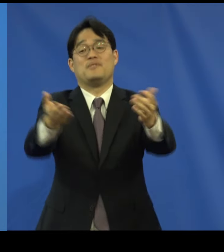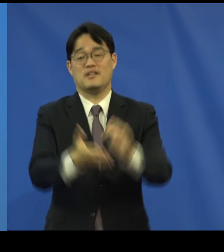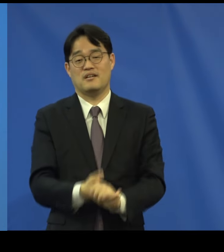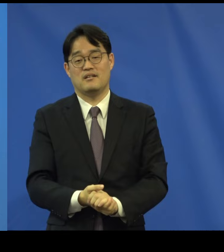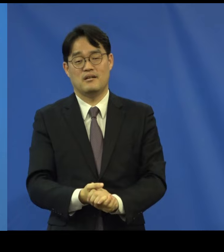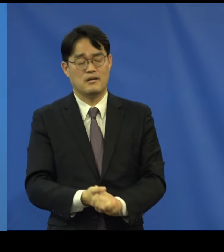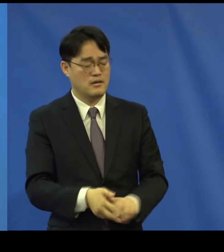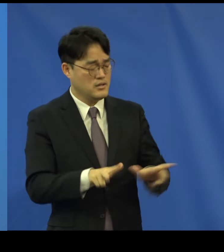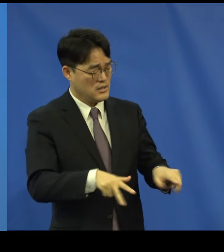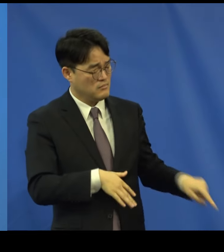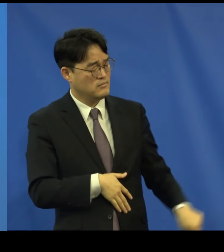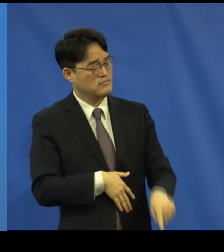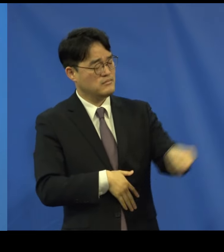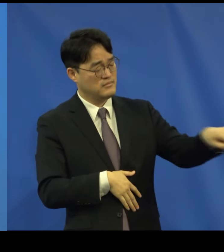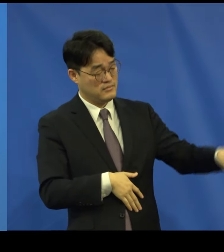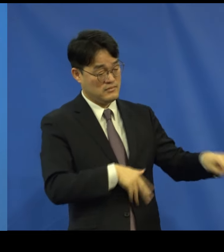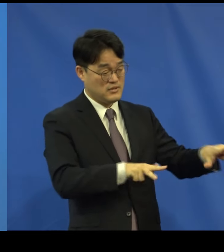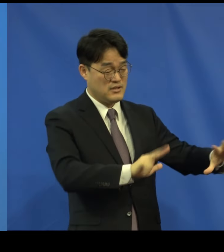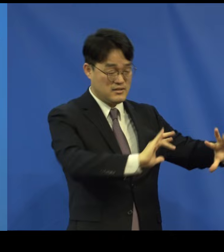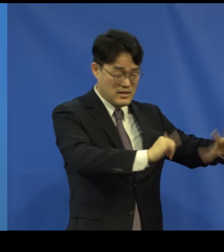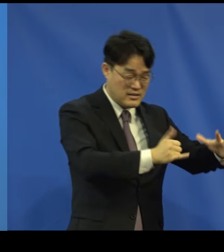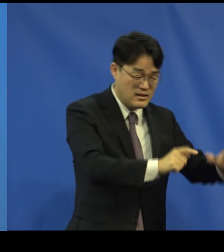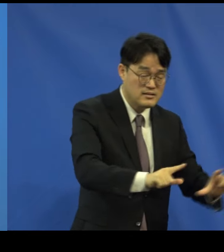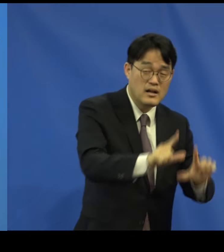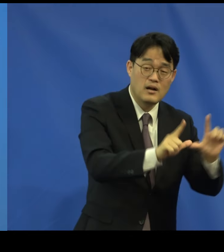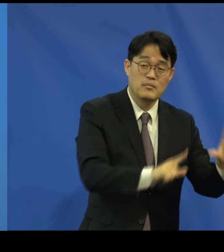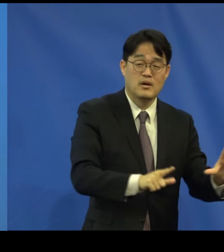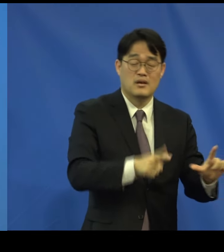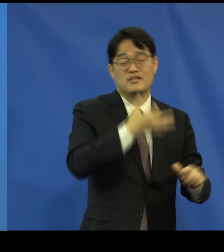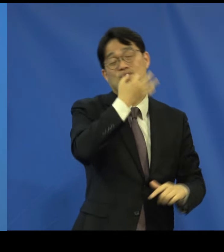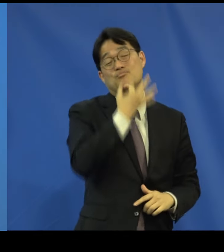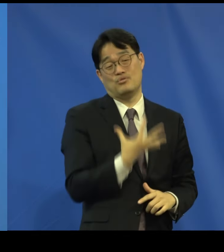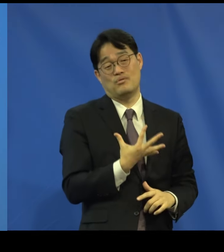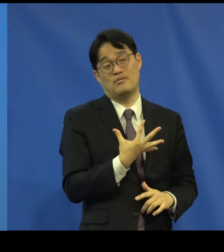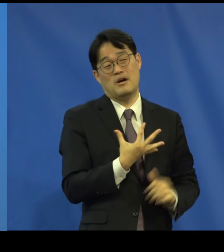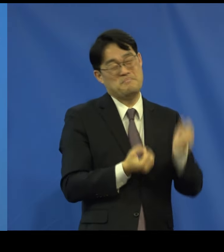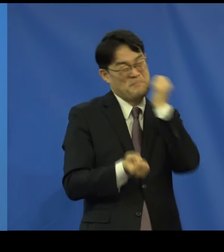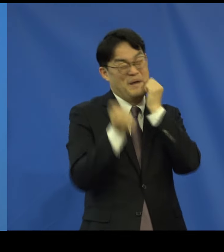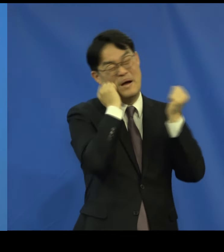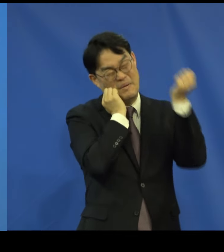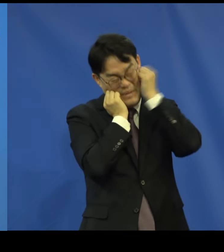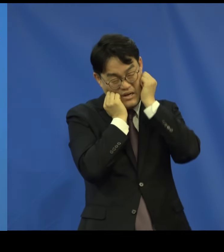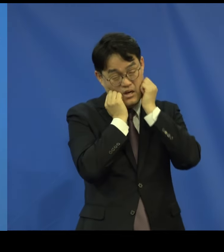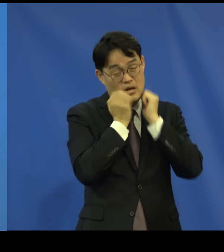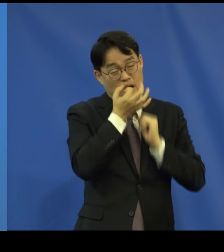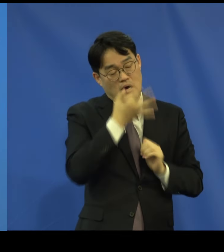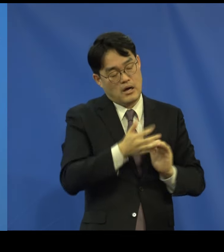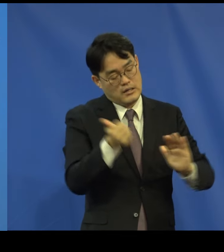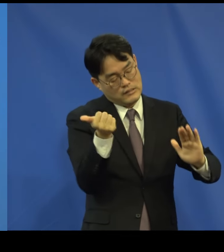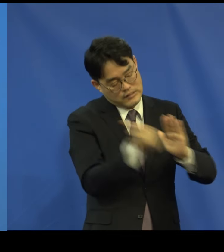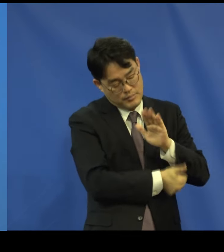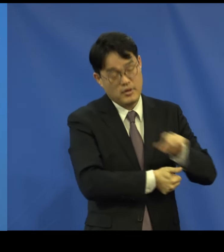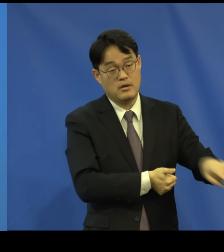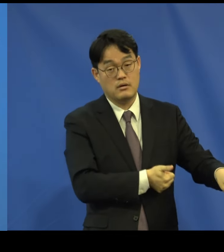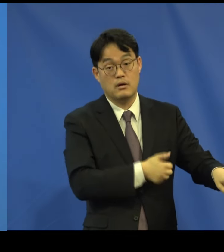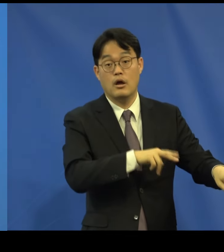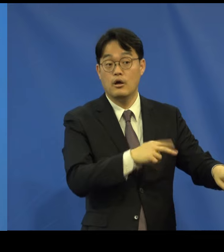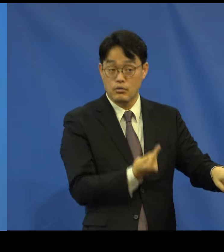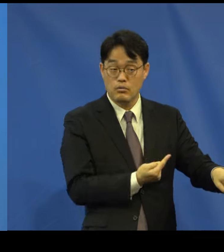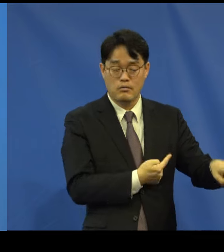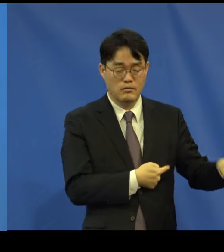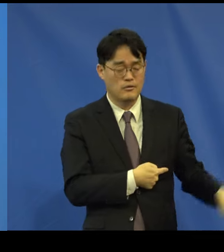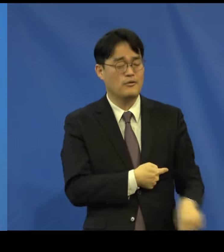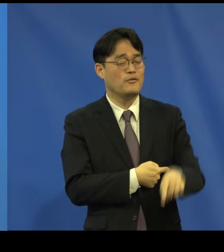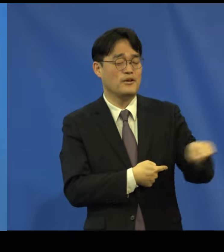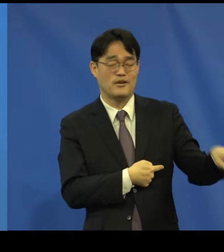삶이 힘들고 어렵고 망가지고 깨어지고 실패해도 우리의 인생의 답은 영원한 아버지의